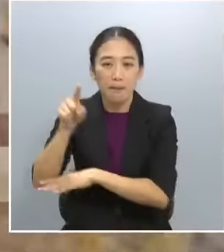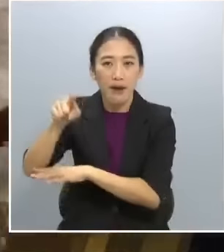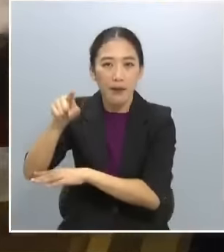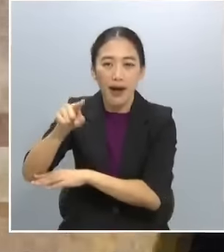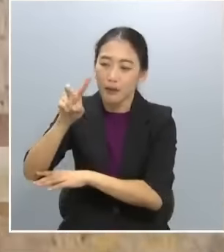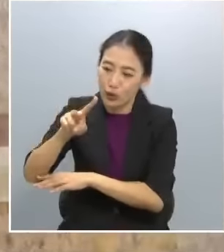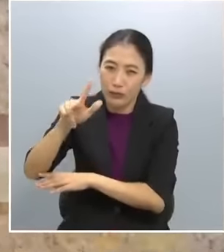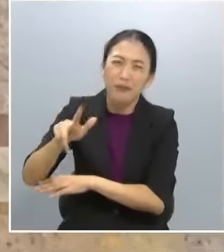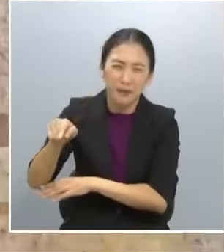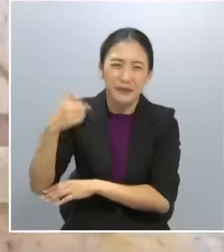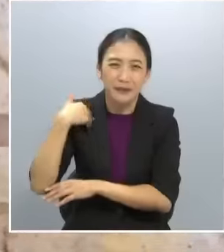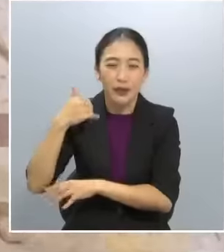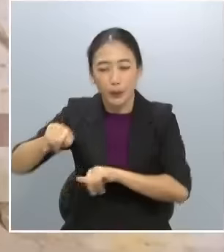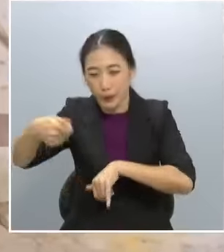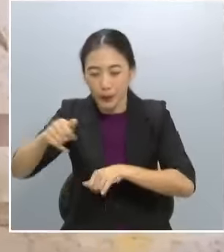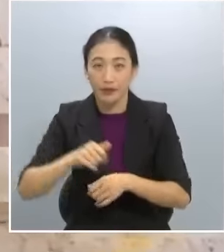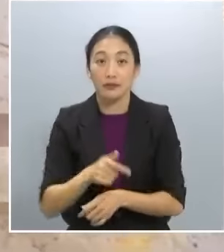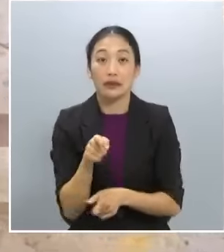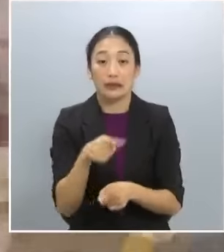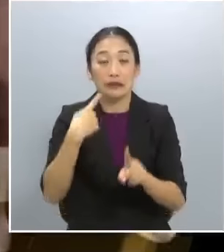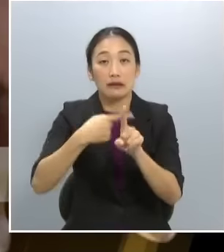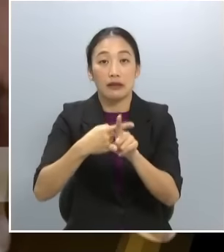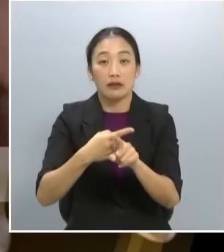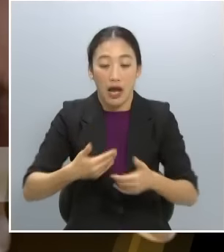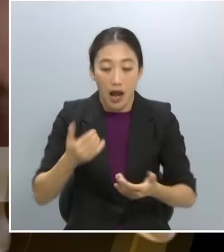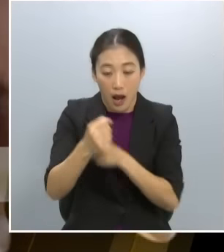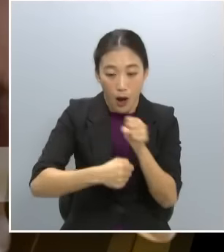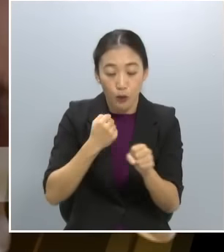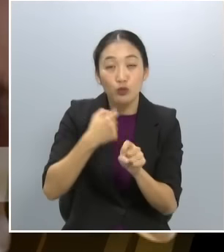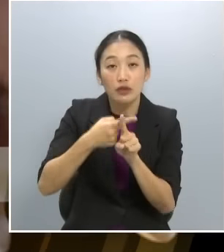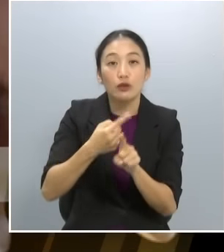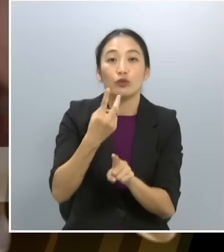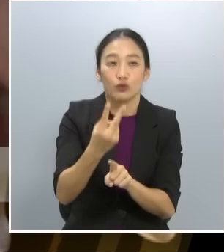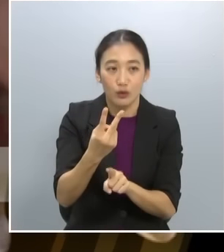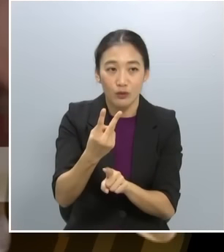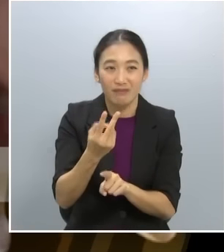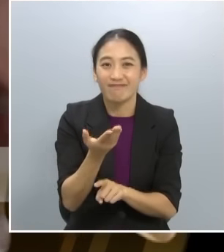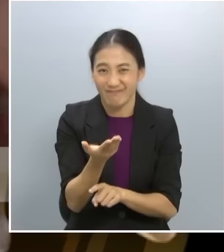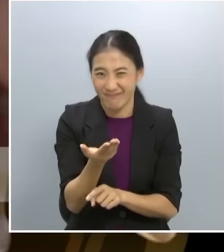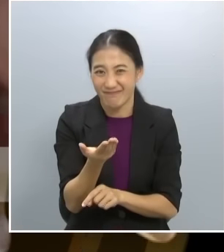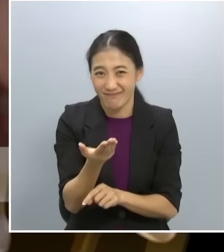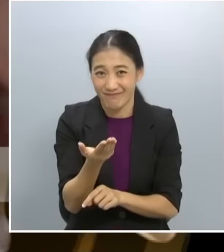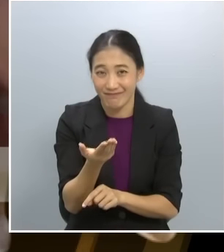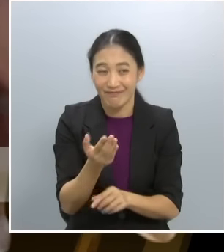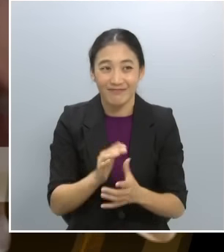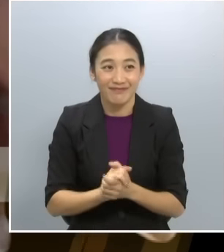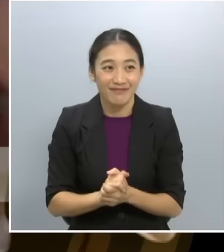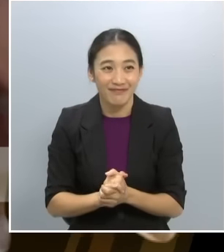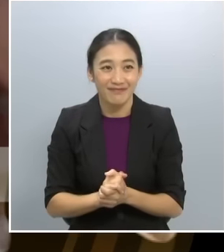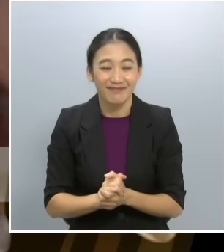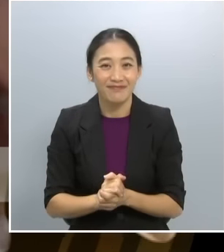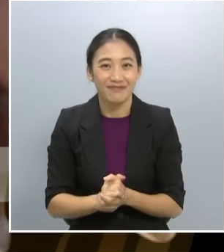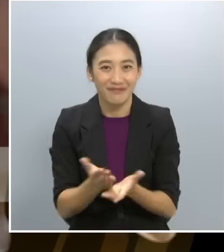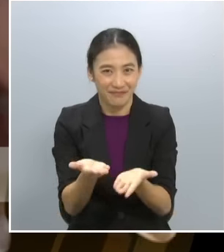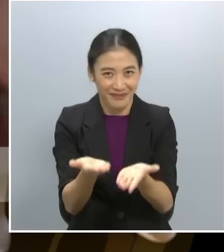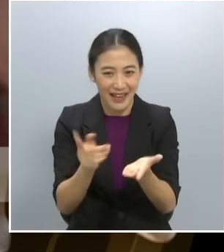สุดไทม์ที่ข่าวสารชื่อดังของสหรัฐถึงกระดาษทำสกู๊ปพิเศษเกี่ยวกับหมูเด้งเผยแพร่บนเว็บไซต ์ยกให้น้องเป็นต